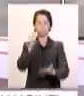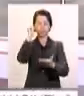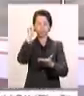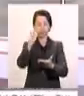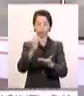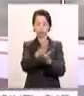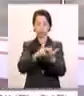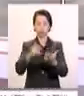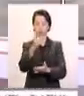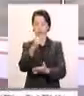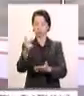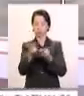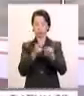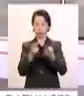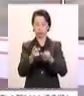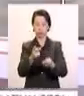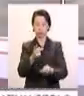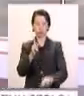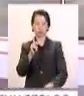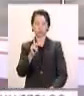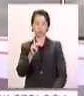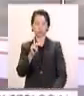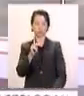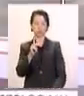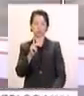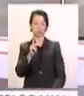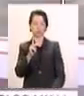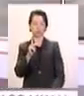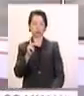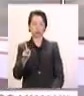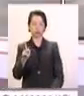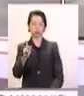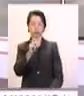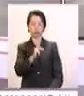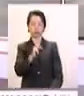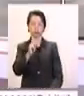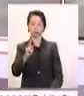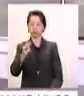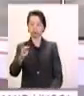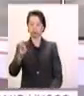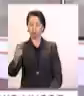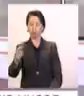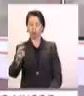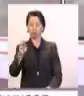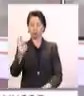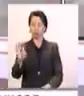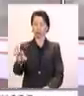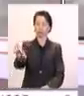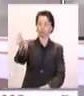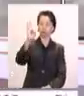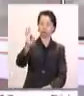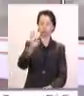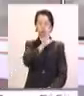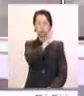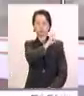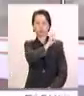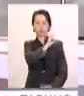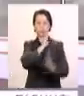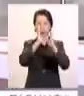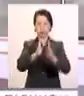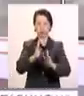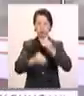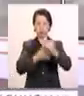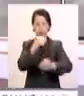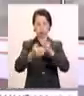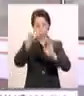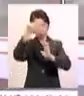Setiausaha bahagian kanan pengurusan Kementerian Komunikasi dan Multimedia KKMM, Datuk Samsuni Muhammad Noor dilantik sebagai pengerusi Perbadanan